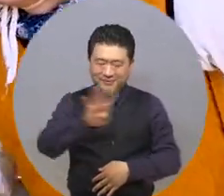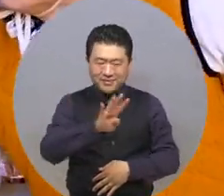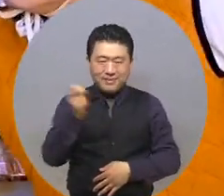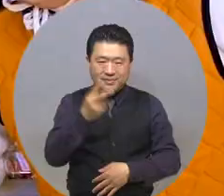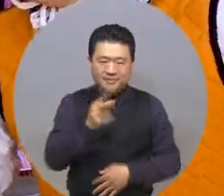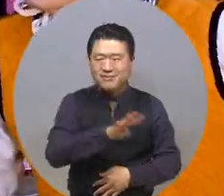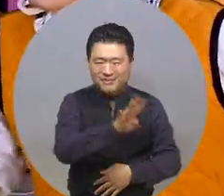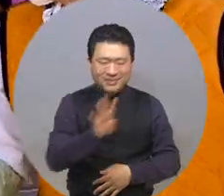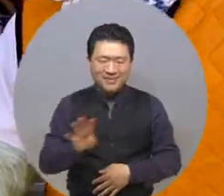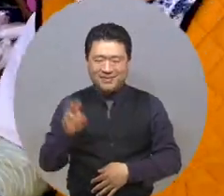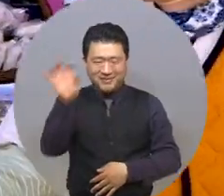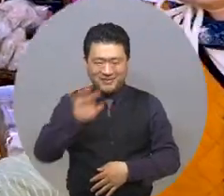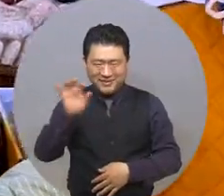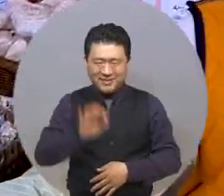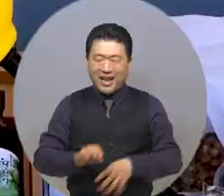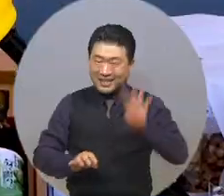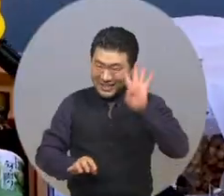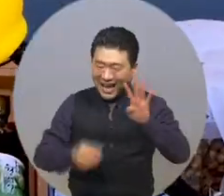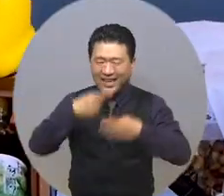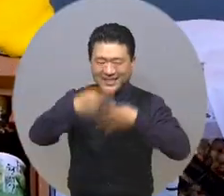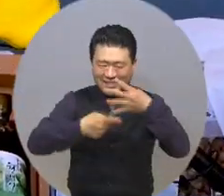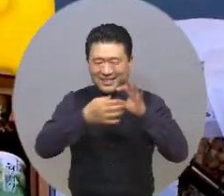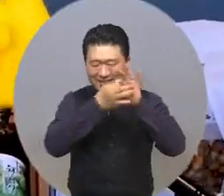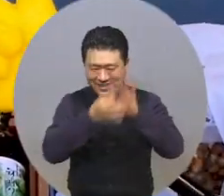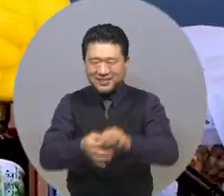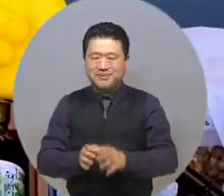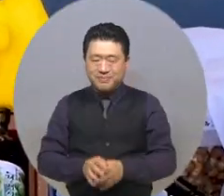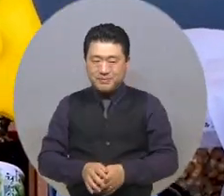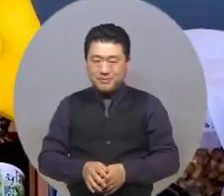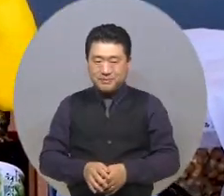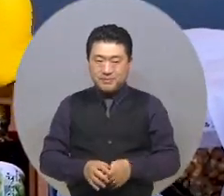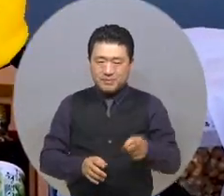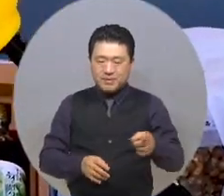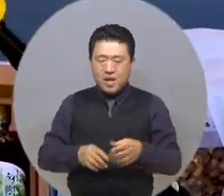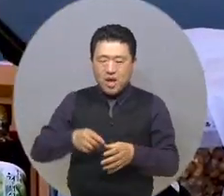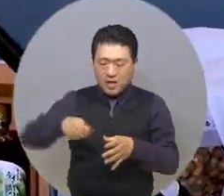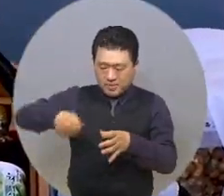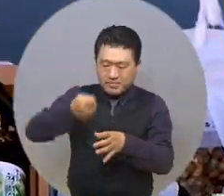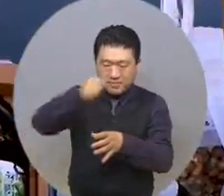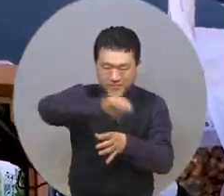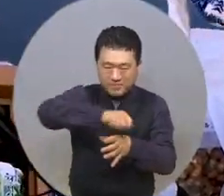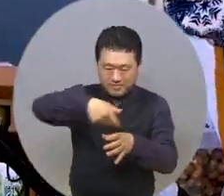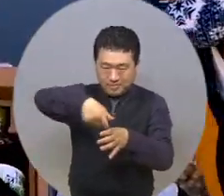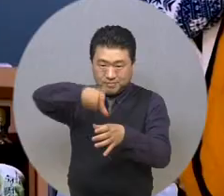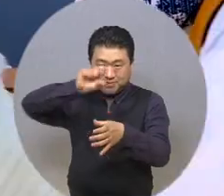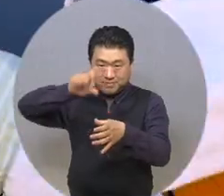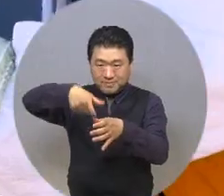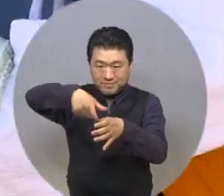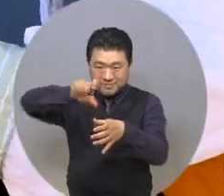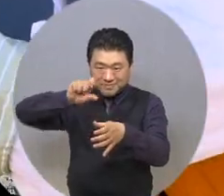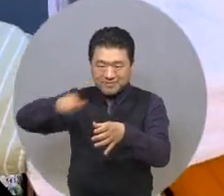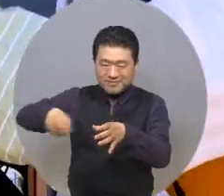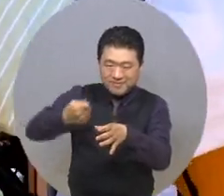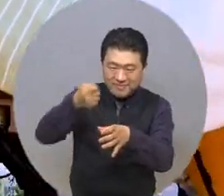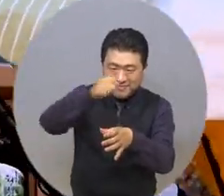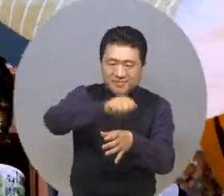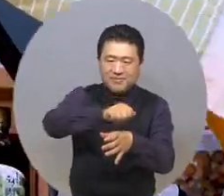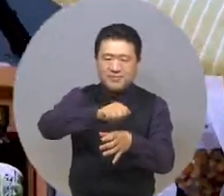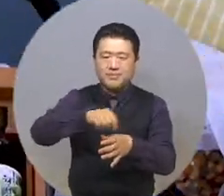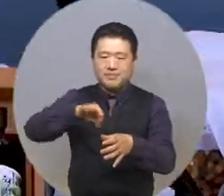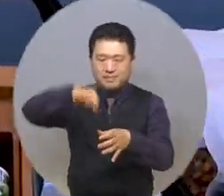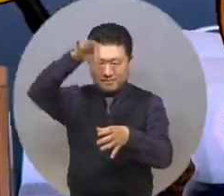플레이. 사계절 네. 아, 밀봉 됐어. 분유처럼. 따. 따가지고 이거 하나씩